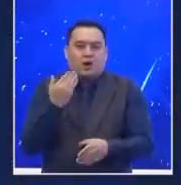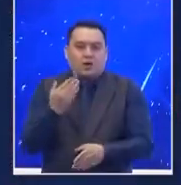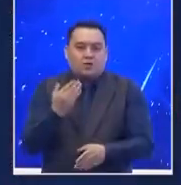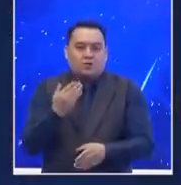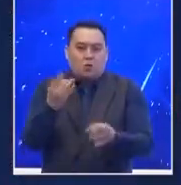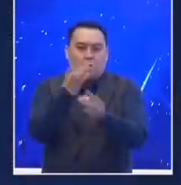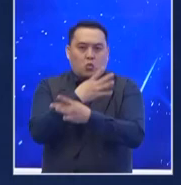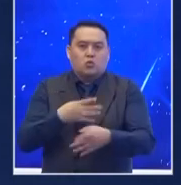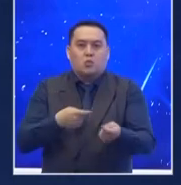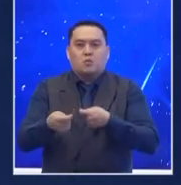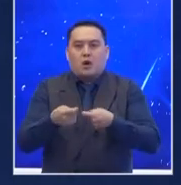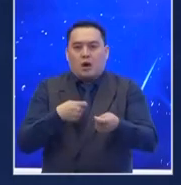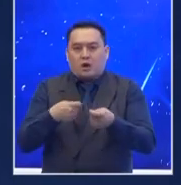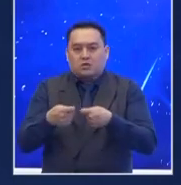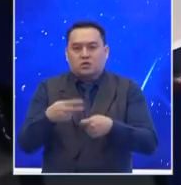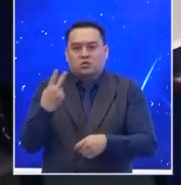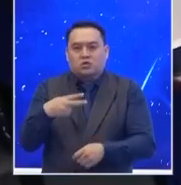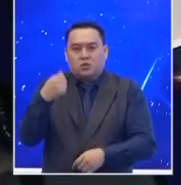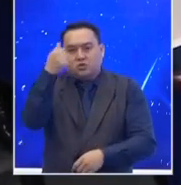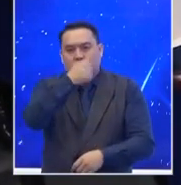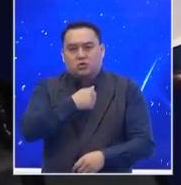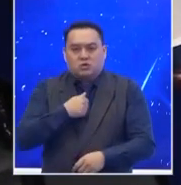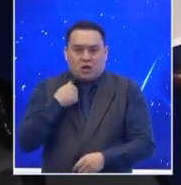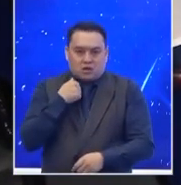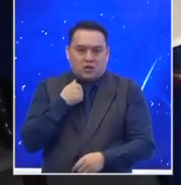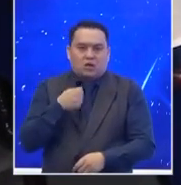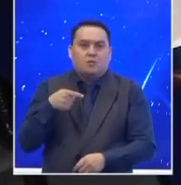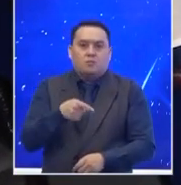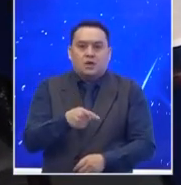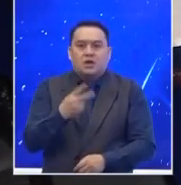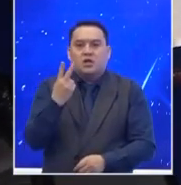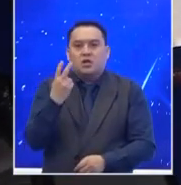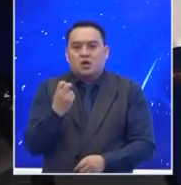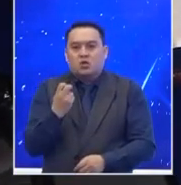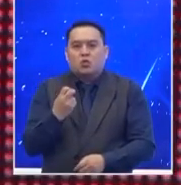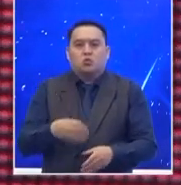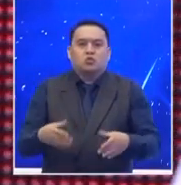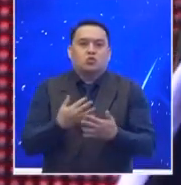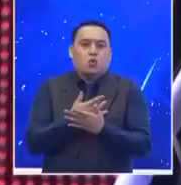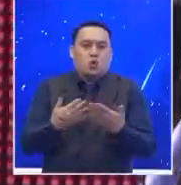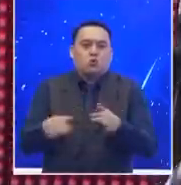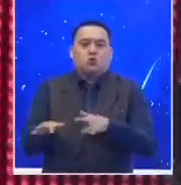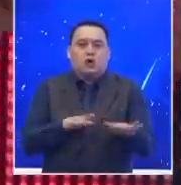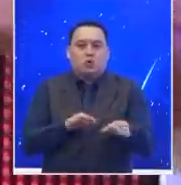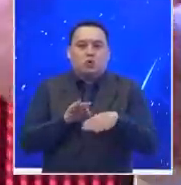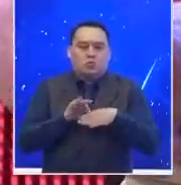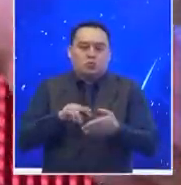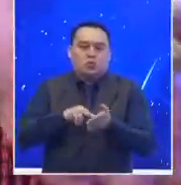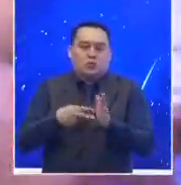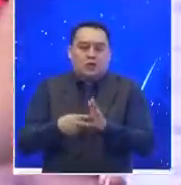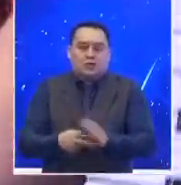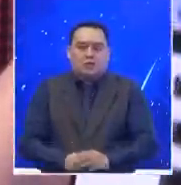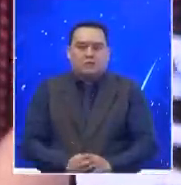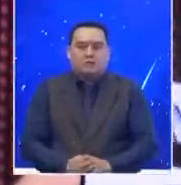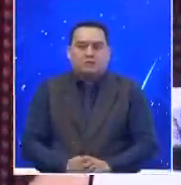Облыстық мәдениет басқармасы қызметкерлерінің айтуынша 2020 жылдың аяғына дейін 1200-ге жуық түрлі іс-шара өткізу жоспарланған.